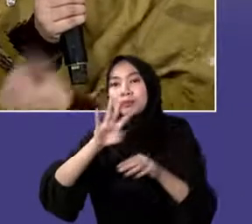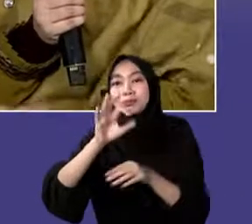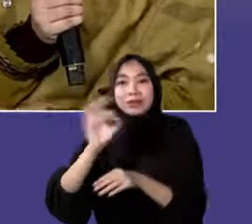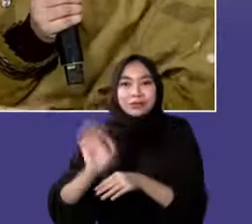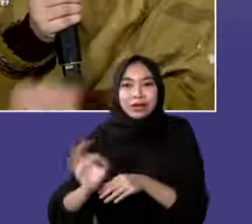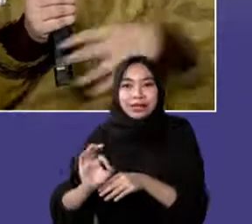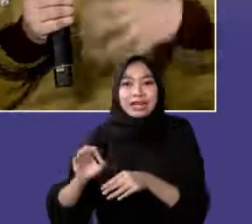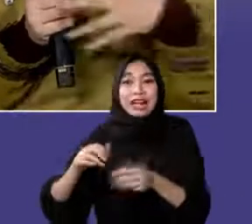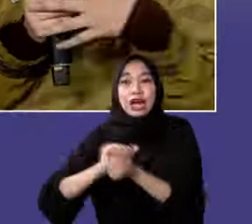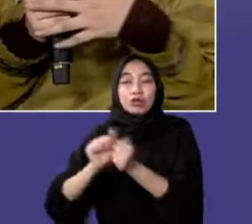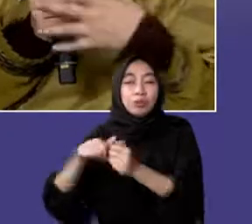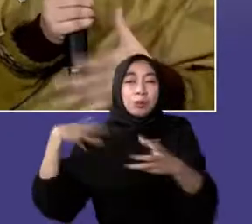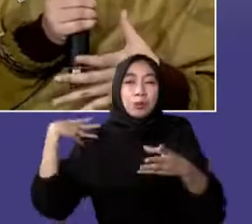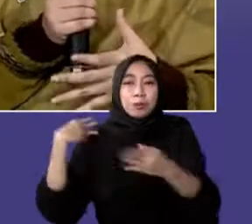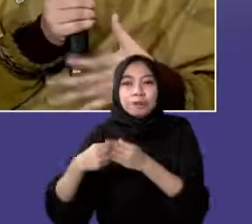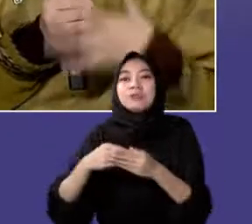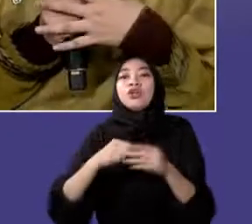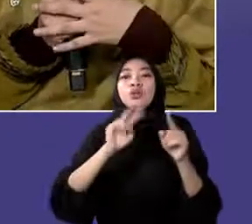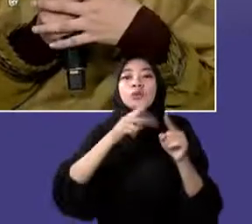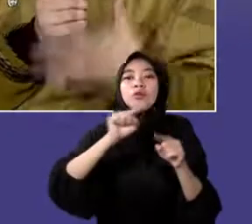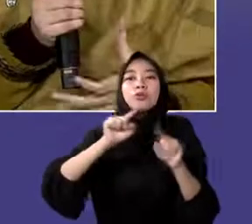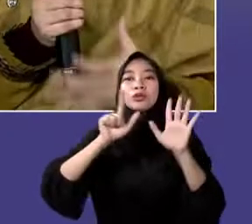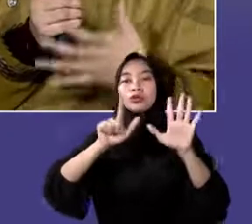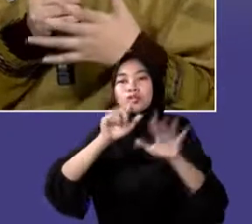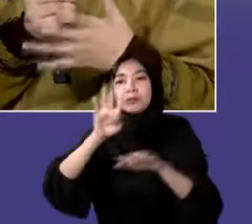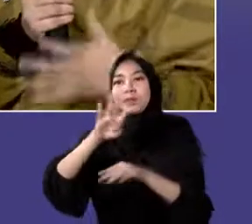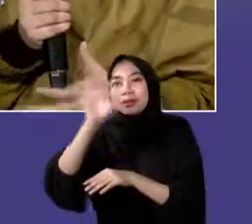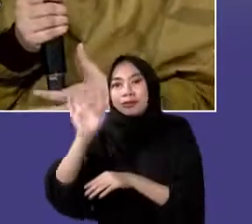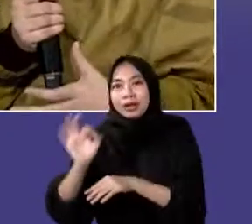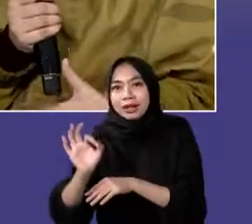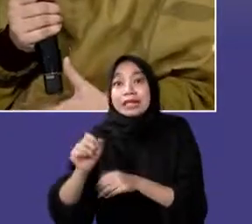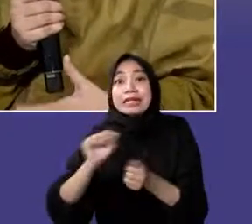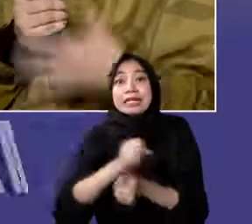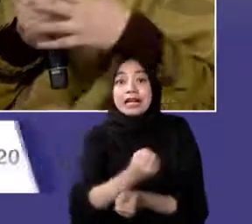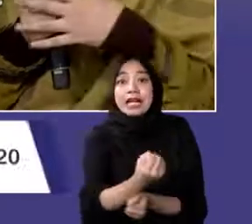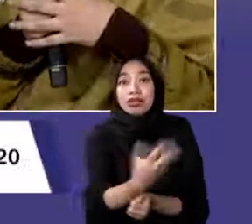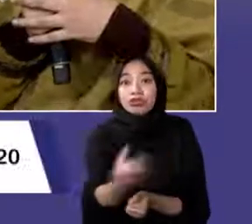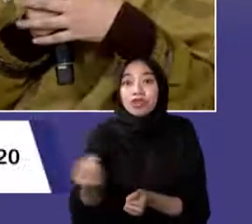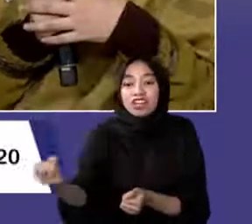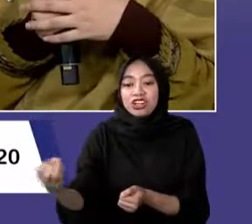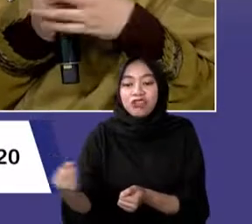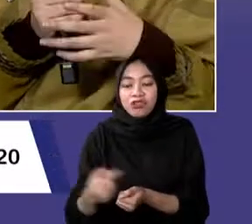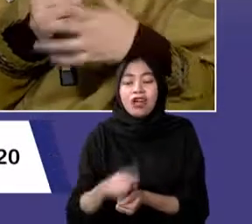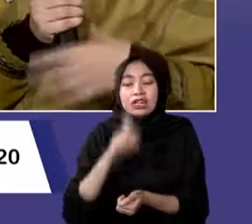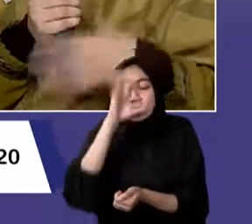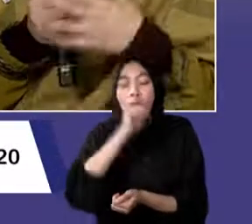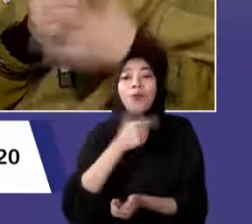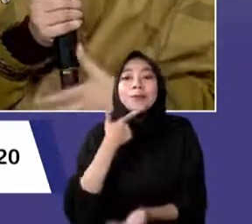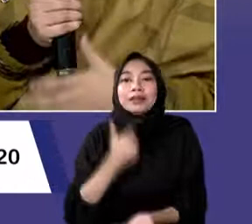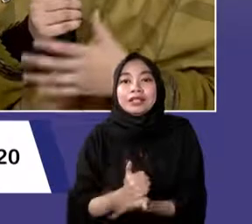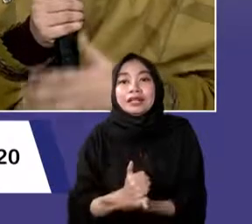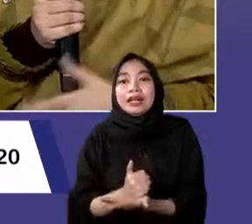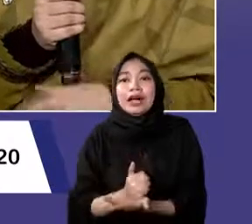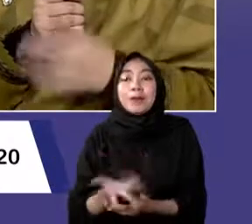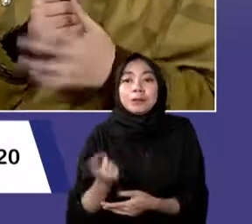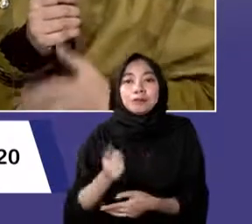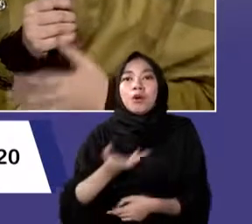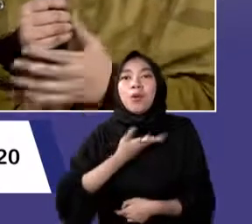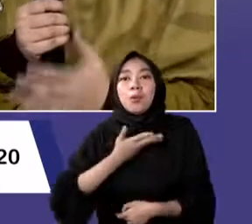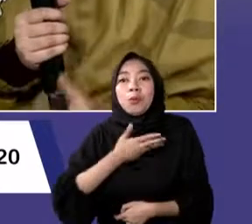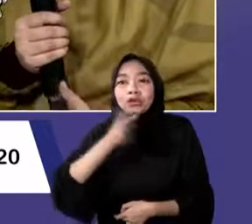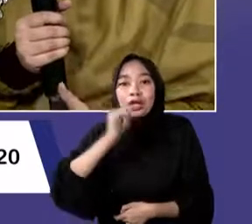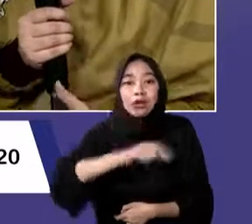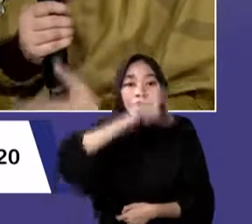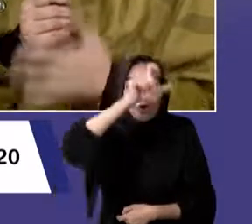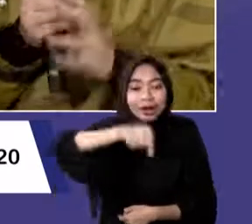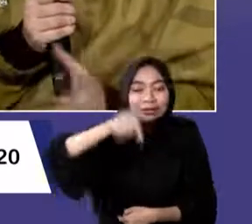kasus kumulatif. Dan ini sudah selalu kita ingatkan, kasus aktif ini penting untuk kita lihat. Artinya kita melihat berapa banyak orang yang